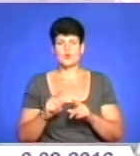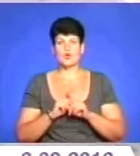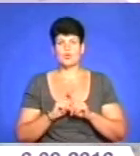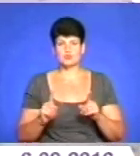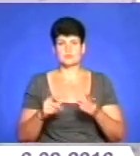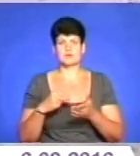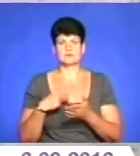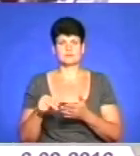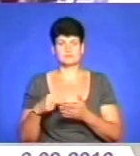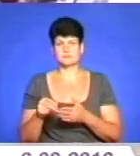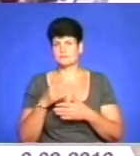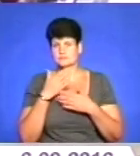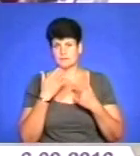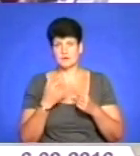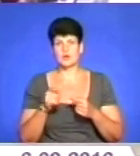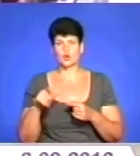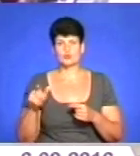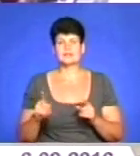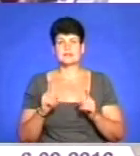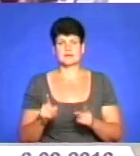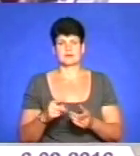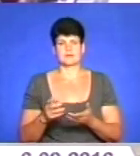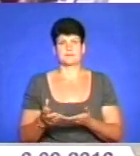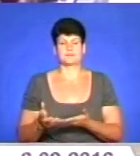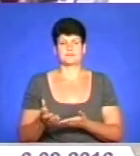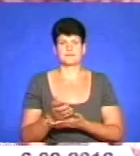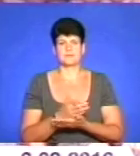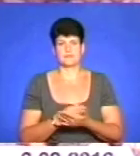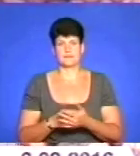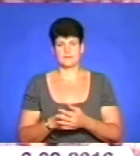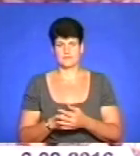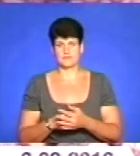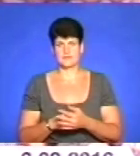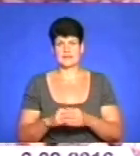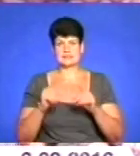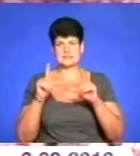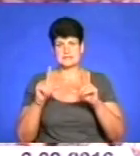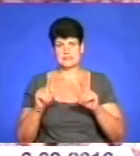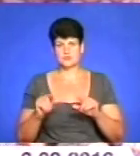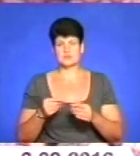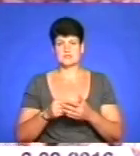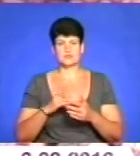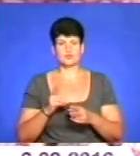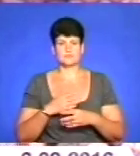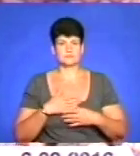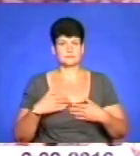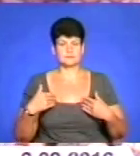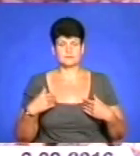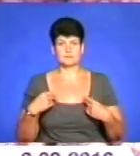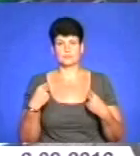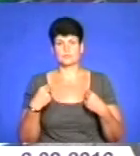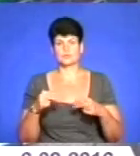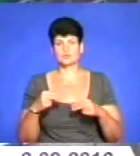другий хліб зараз немає, оскільки люди щойно зібрали урожай на своїх городах. Знижувати ціну також ніхто не буде, бо продукту для